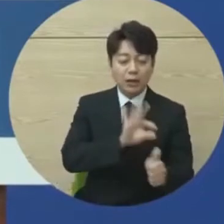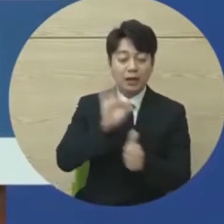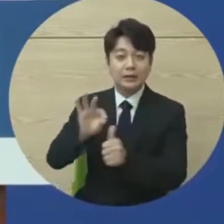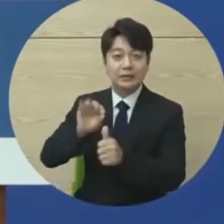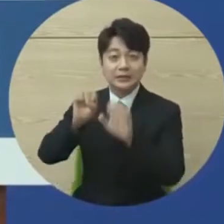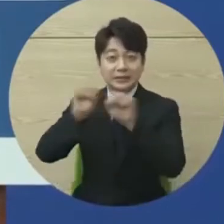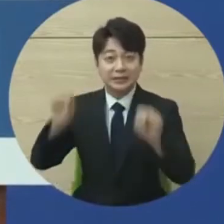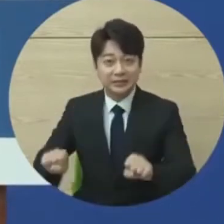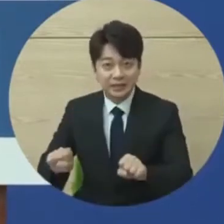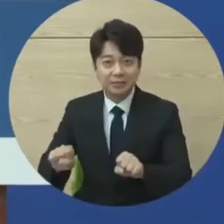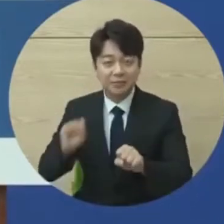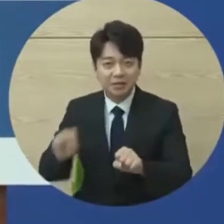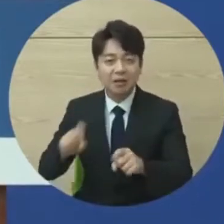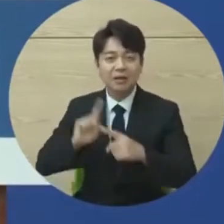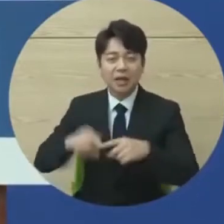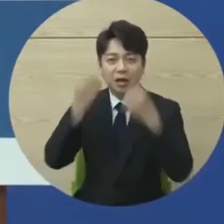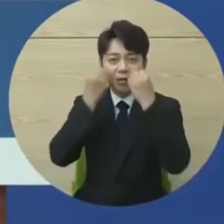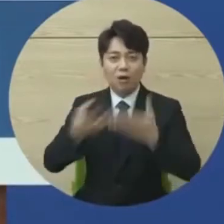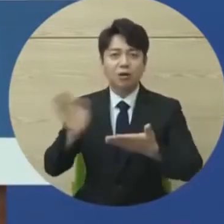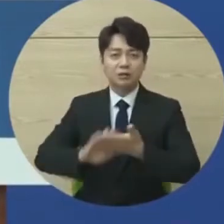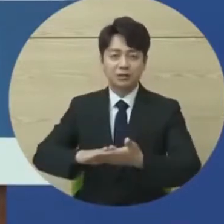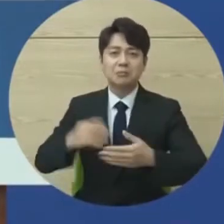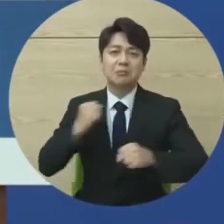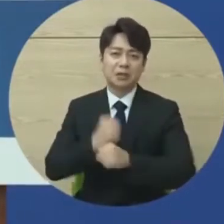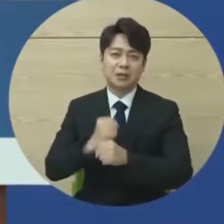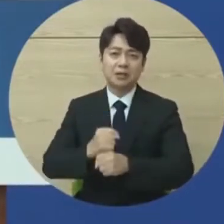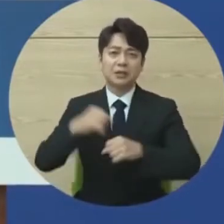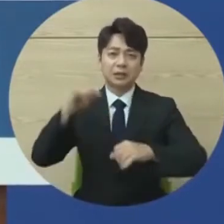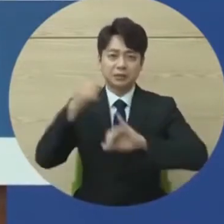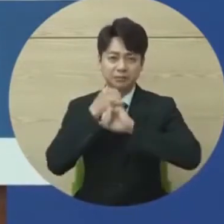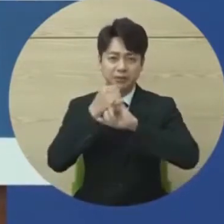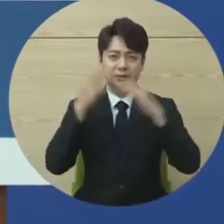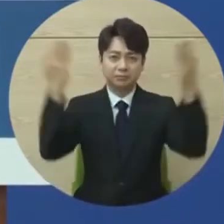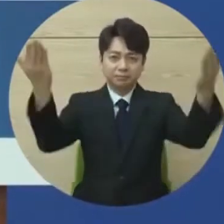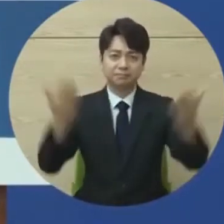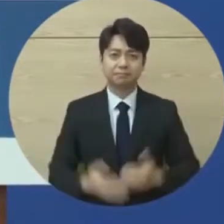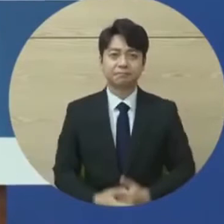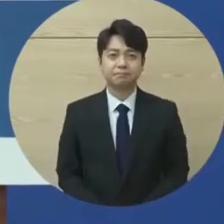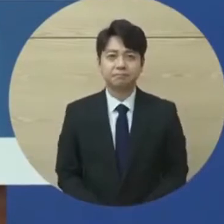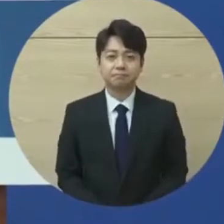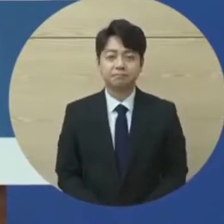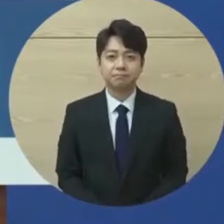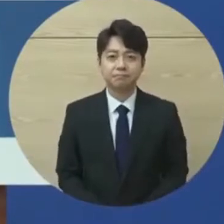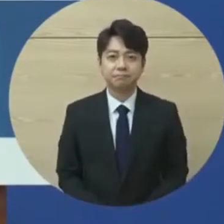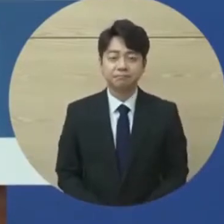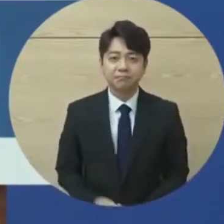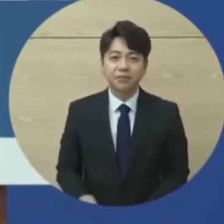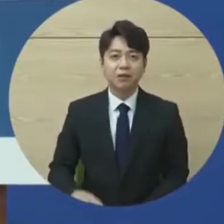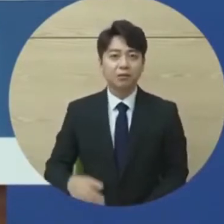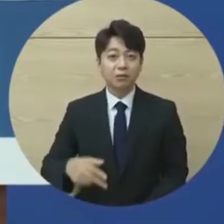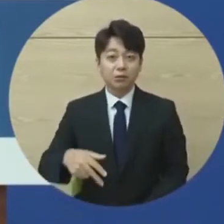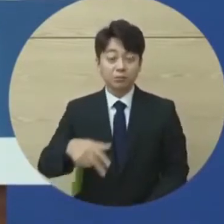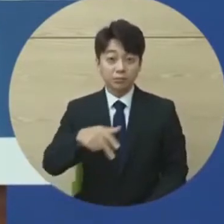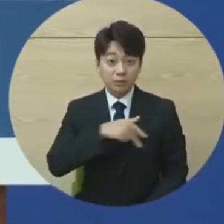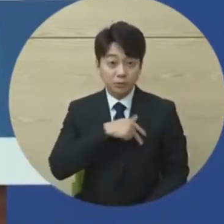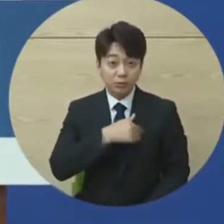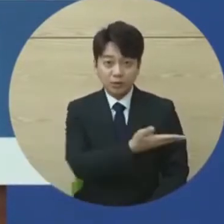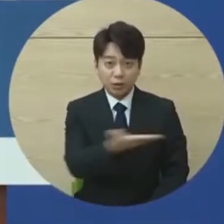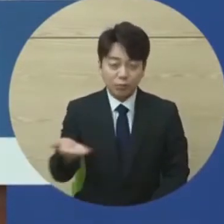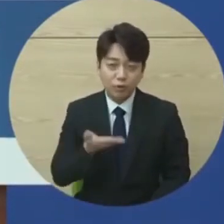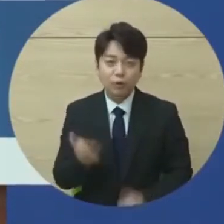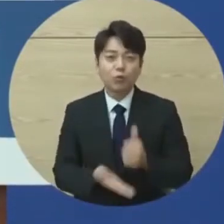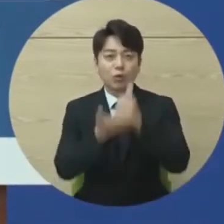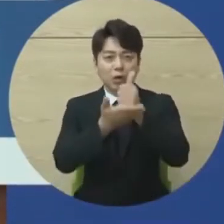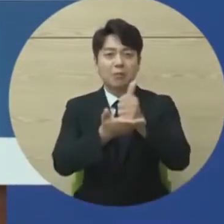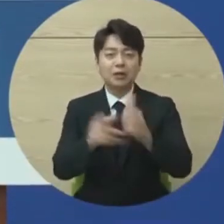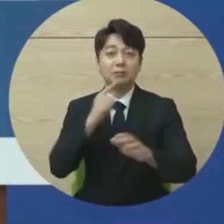공천 혁신을 이원욱이 만들어내겠습니다. 당을 위해 가장 열심히 일했던 사람이 대우받는 민주당, 그것이